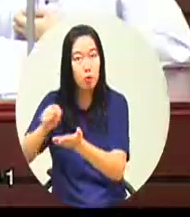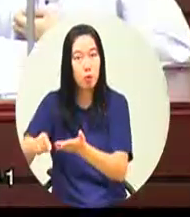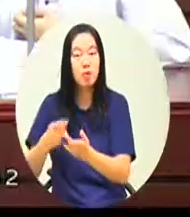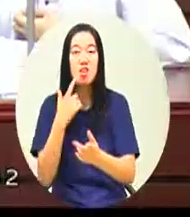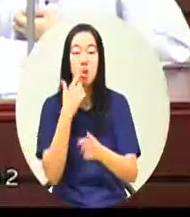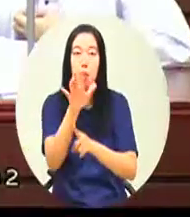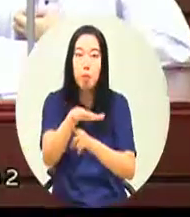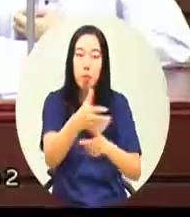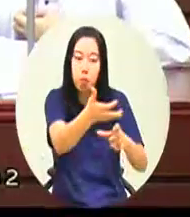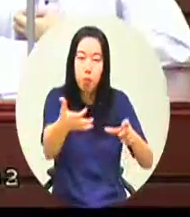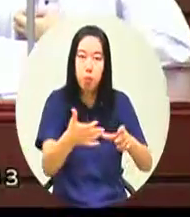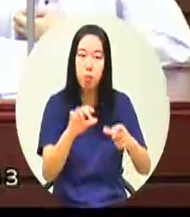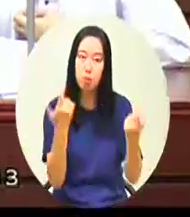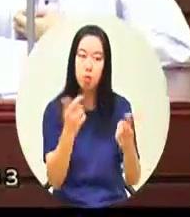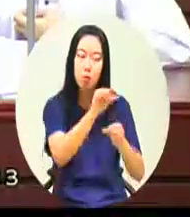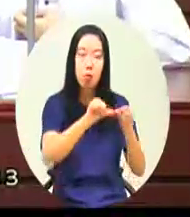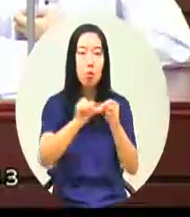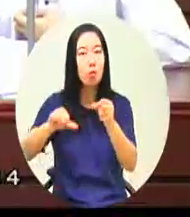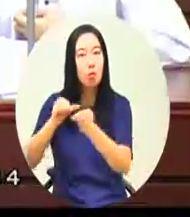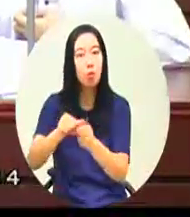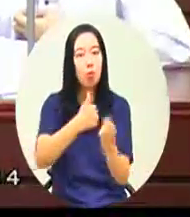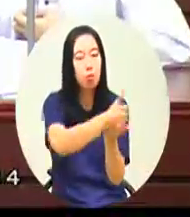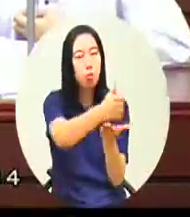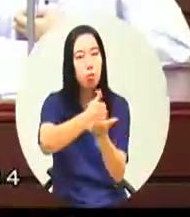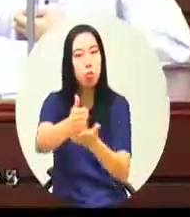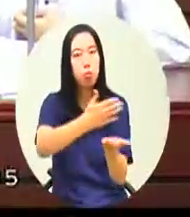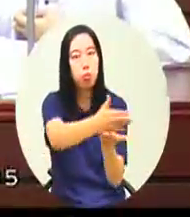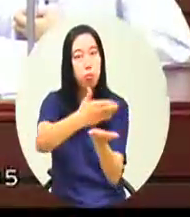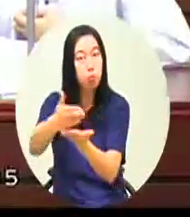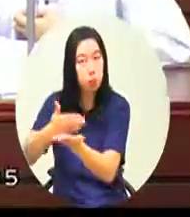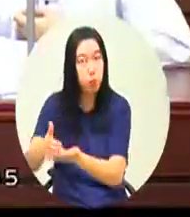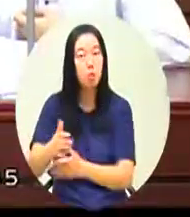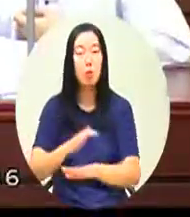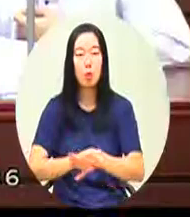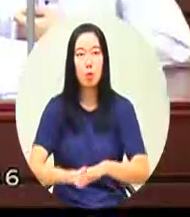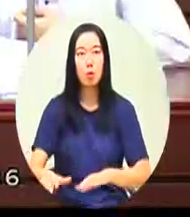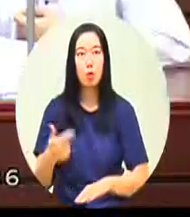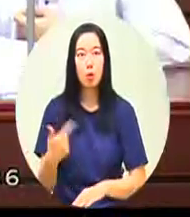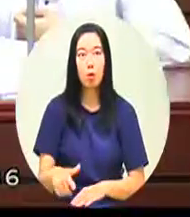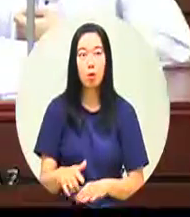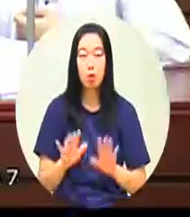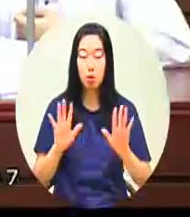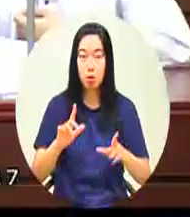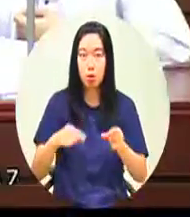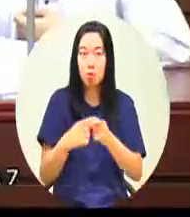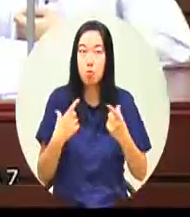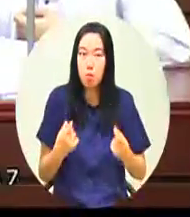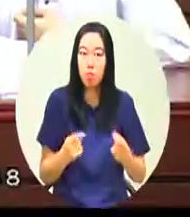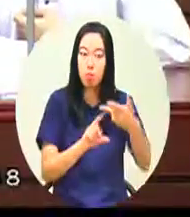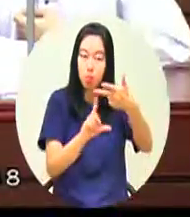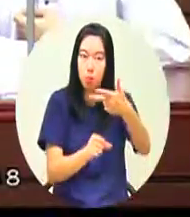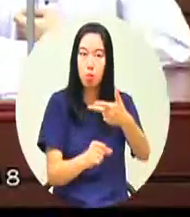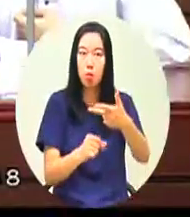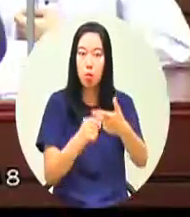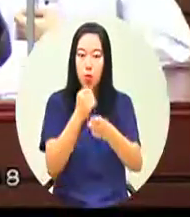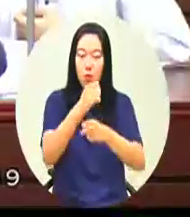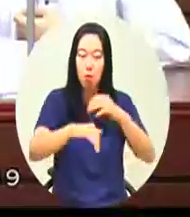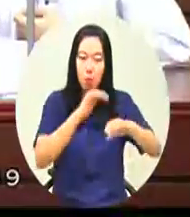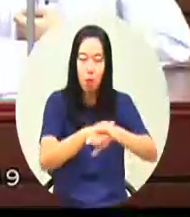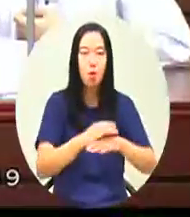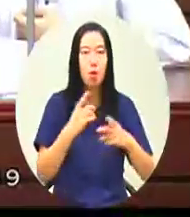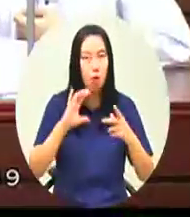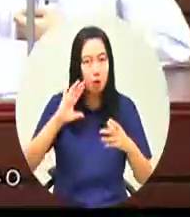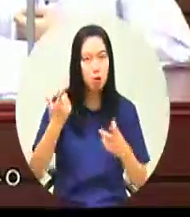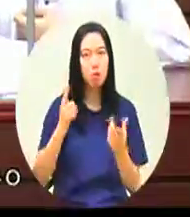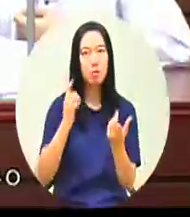大概5年会清疏一次。那刚刚议员照片里面所提的，其实我们今年本来在7月的时候就要完成，但是今年豪大雨一直